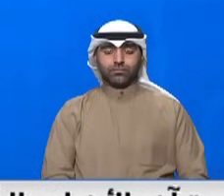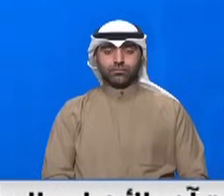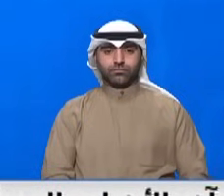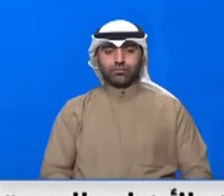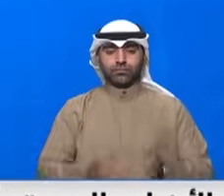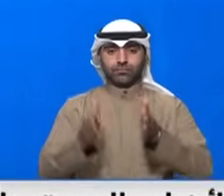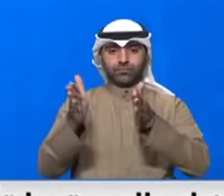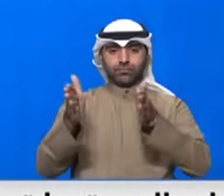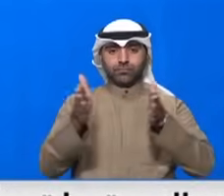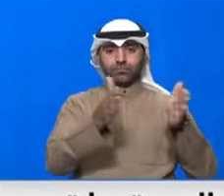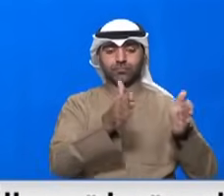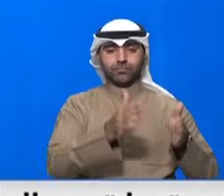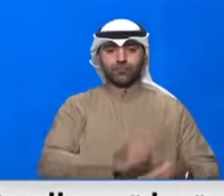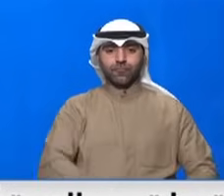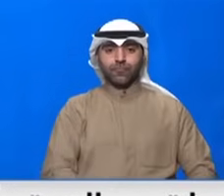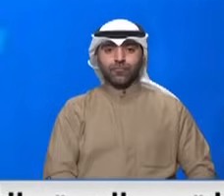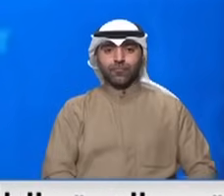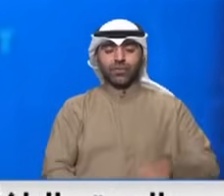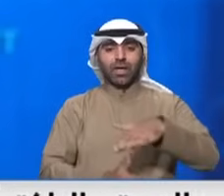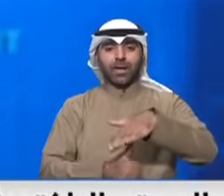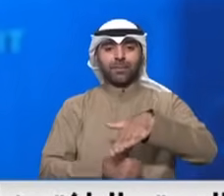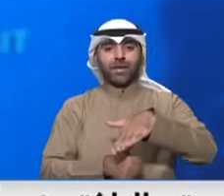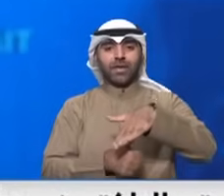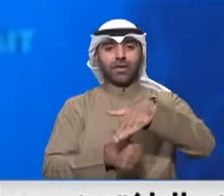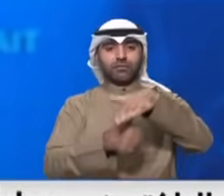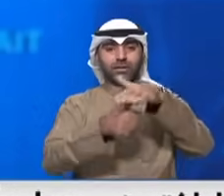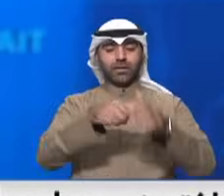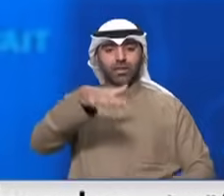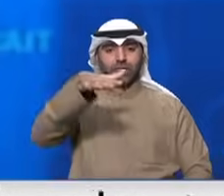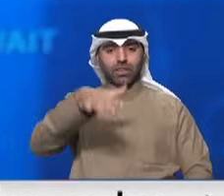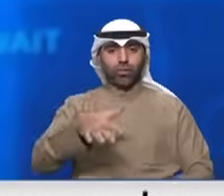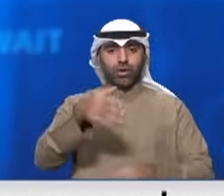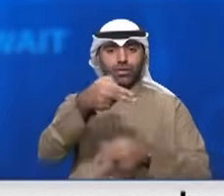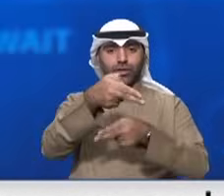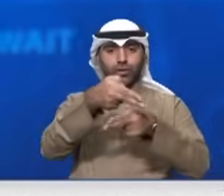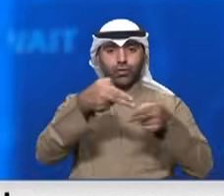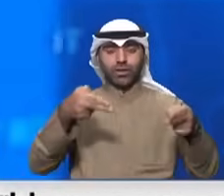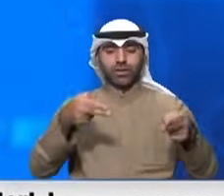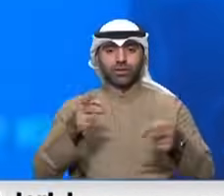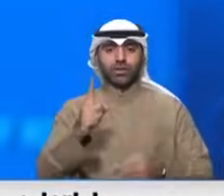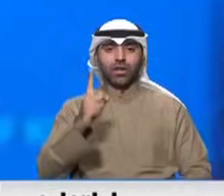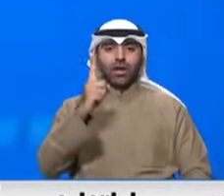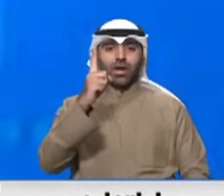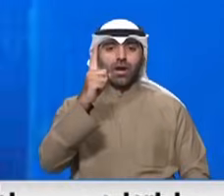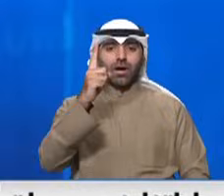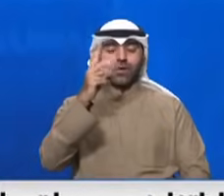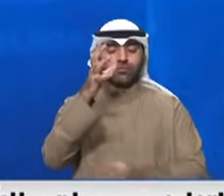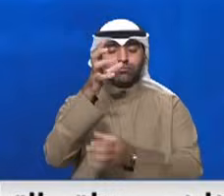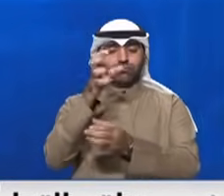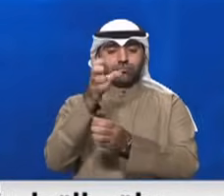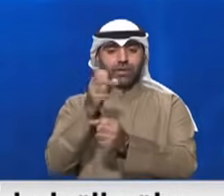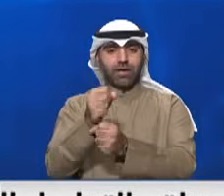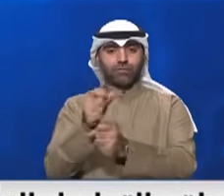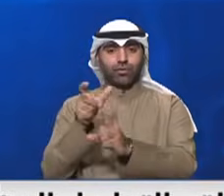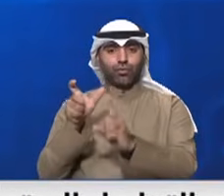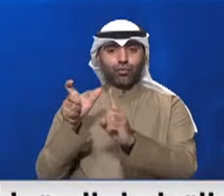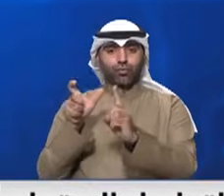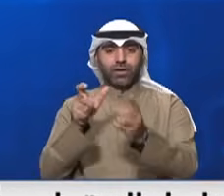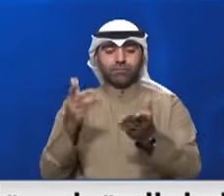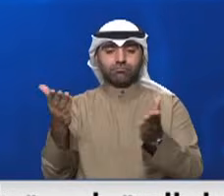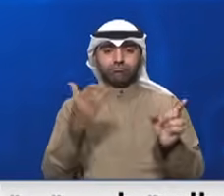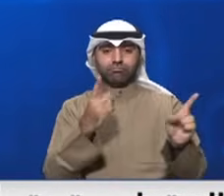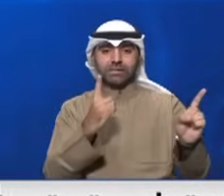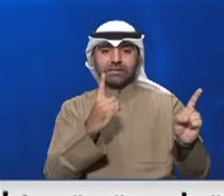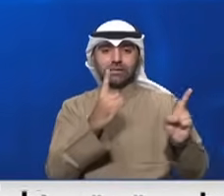استقبل حضره صاحب سمو امير البلاد الشيخ مشعل الاحمد الجابر الصباح حفظه الله ورعاه في المطار الاميري مساء اليوم صاحب